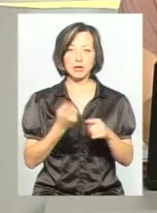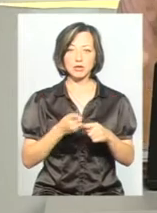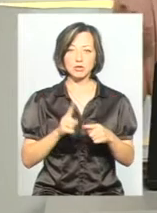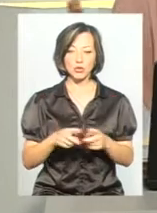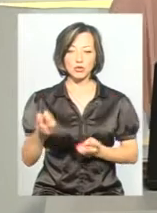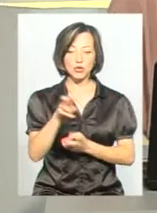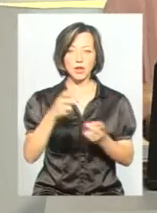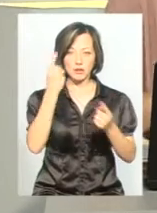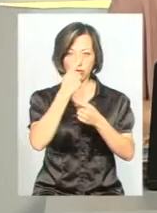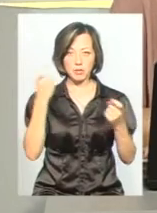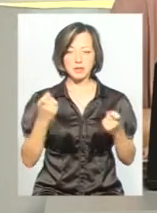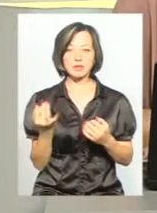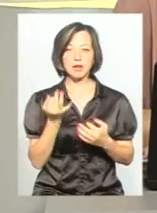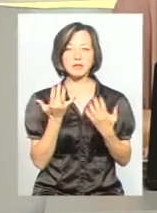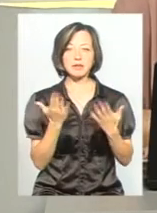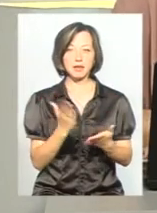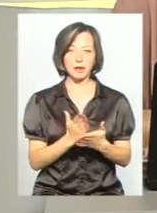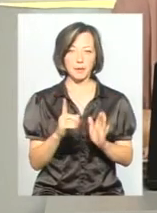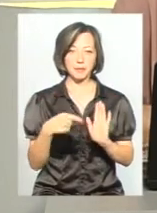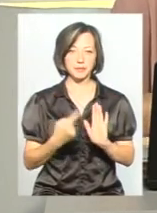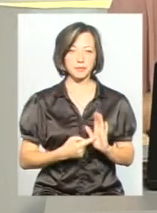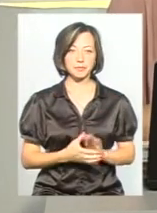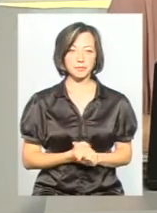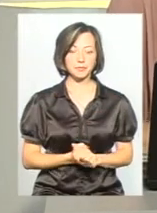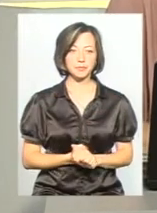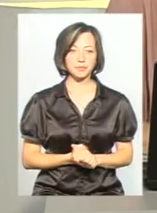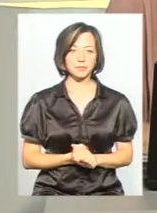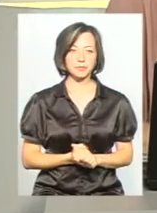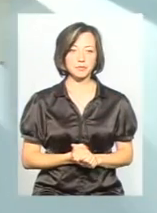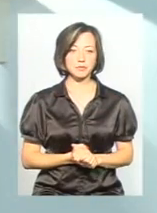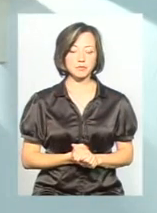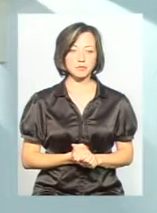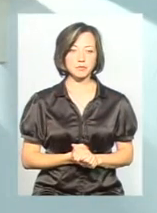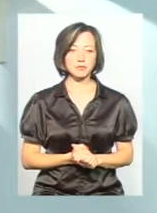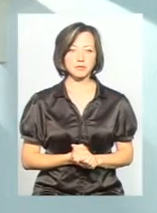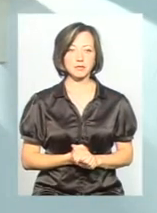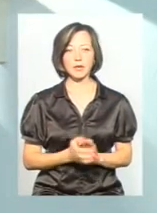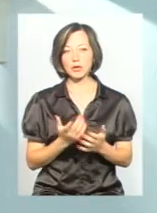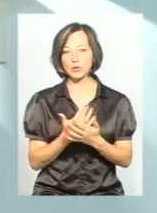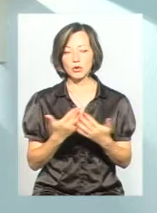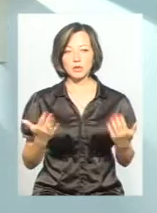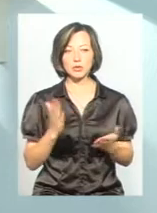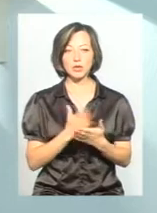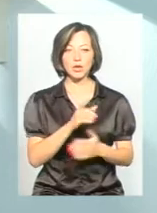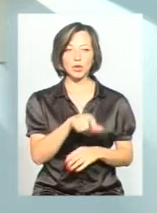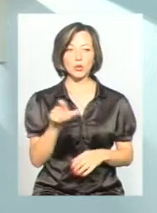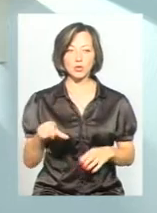ту інформацію, бо ж цікаво, скільки їх є. Ну, по-різному. Є люди, які тримають по одиноких